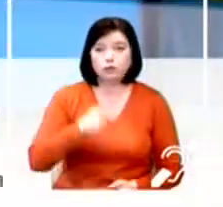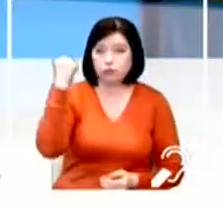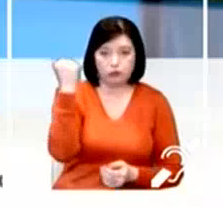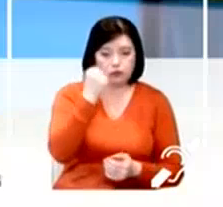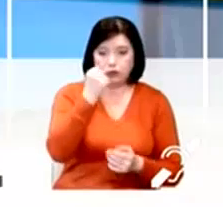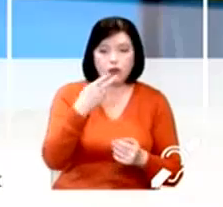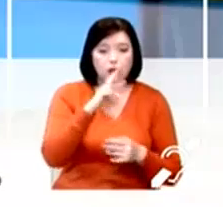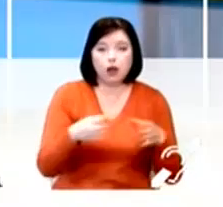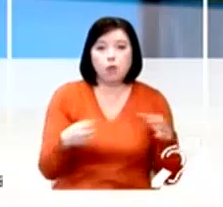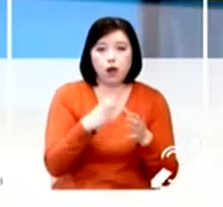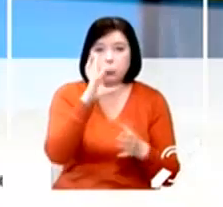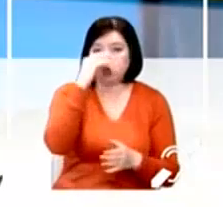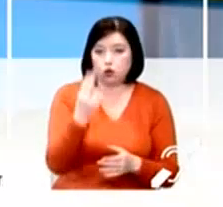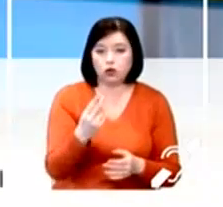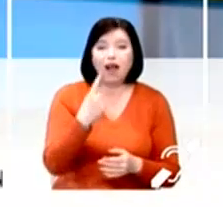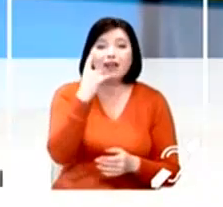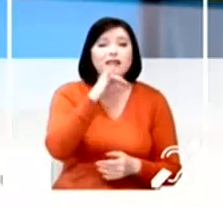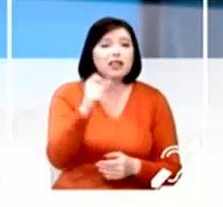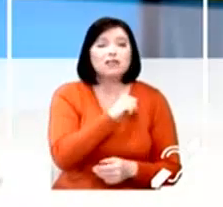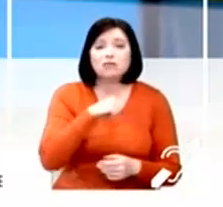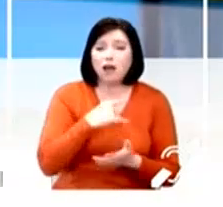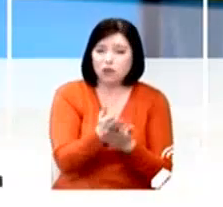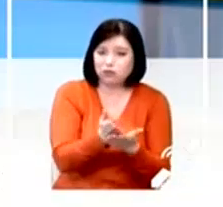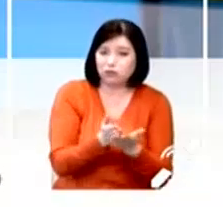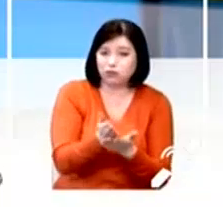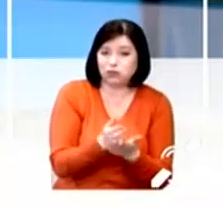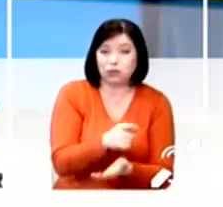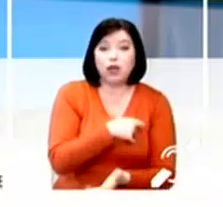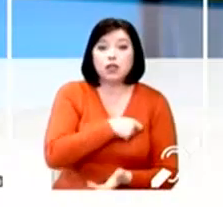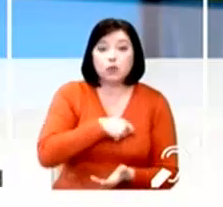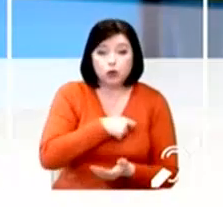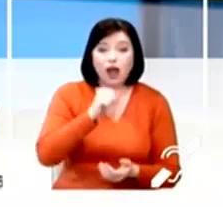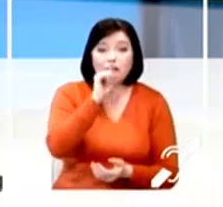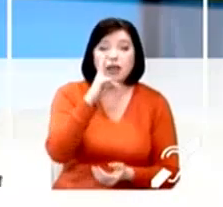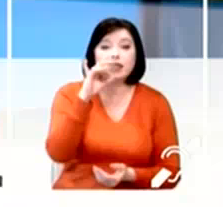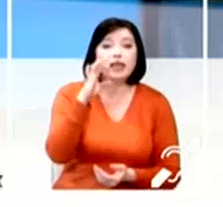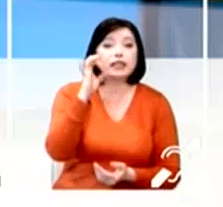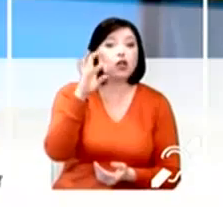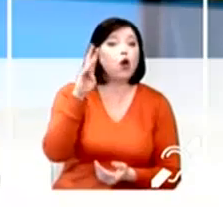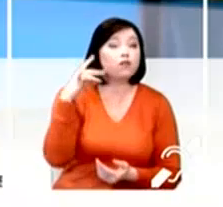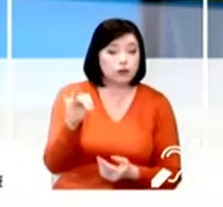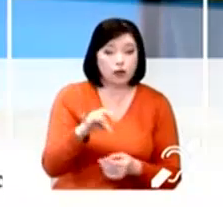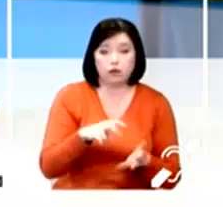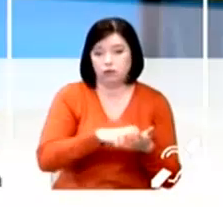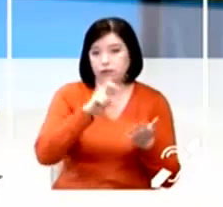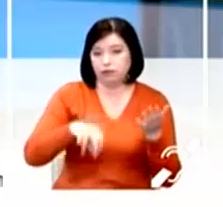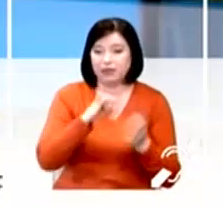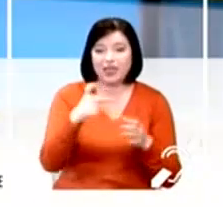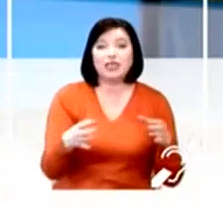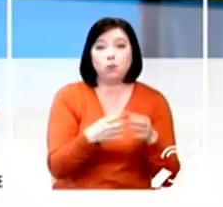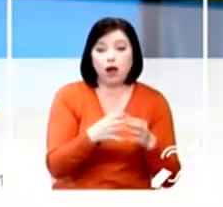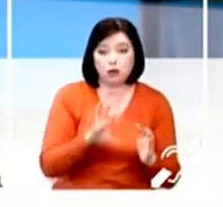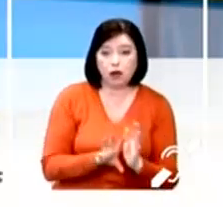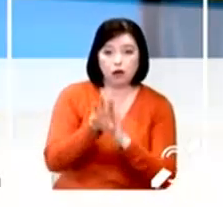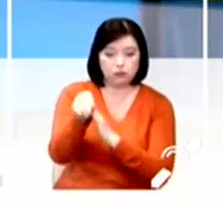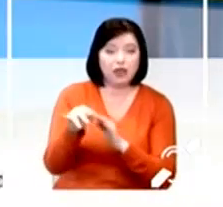pentru Partidul Socialiștilor. Unul dintre deputații fruntași ai PSRM, Alexandr Nesterovski, a părăsit fracțiunea parlamentară și